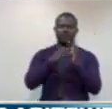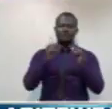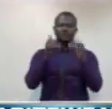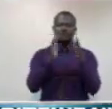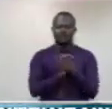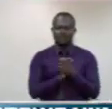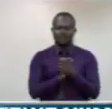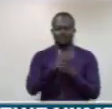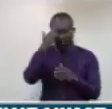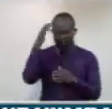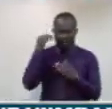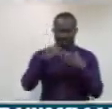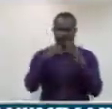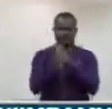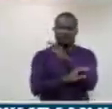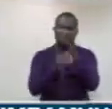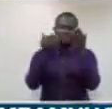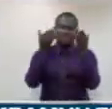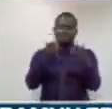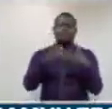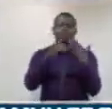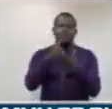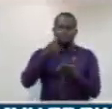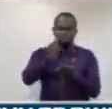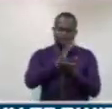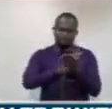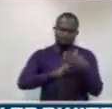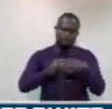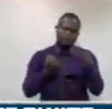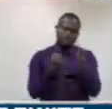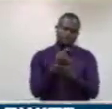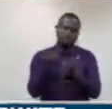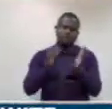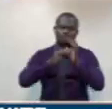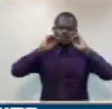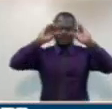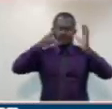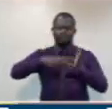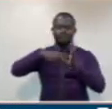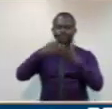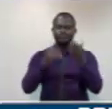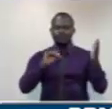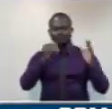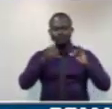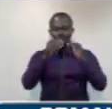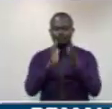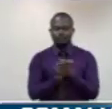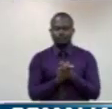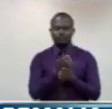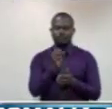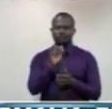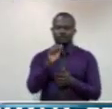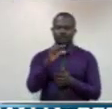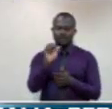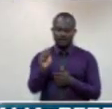tugakina icyo gihe n'abayobozi bakuru b'igihugu bari bahari abo bayobozi rero ni bamwe mu bantu batumye volleyball ihaguruka kirikare mbere y'imikino Mbaraga